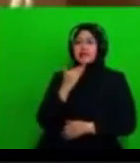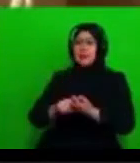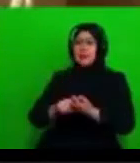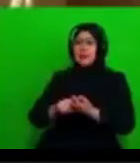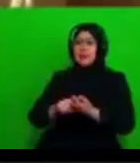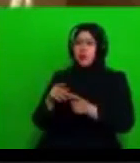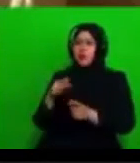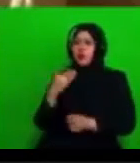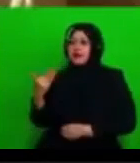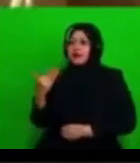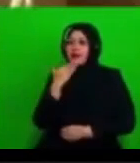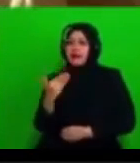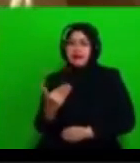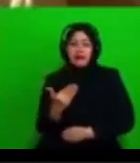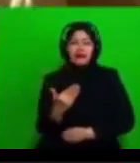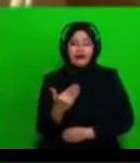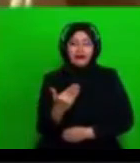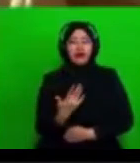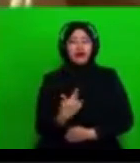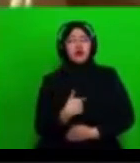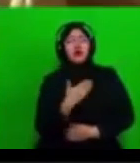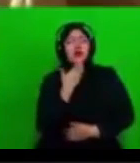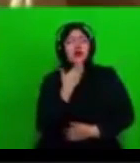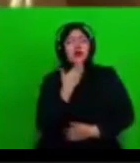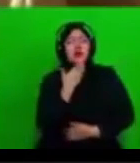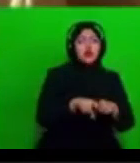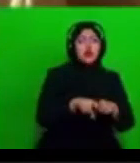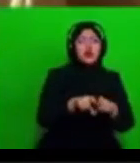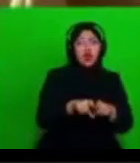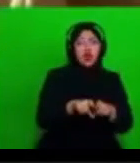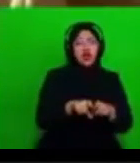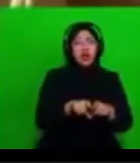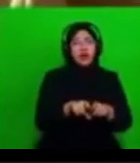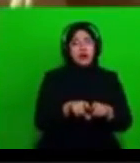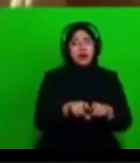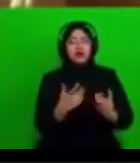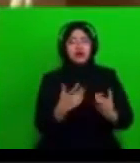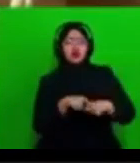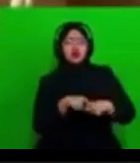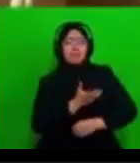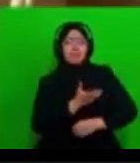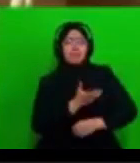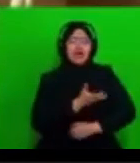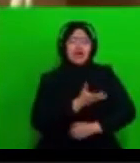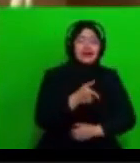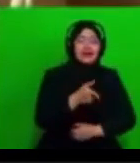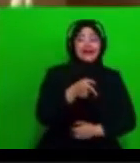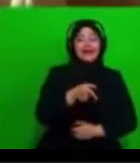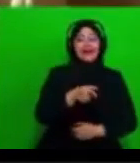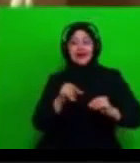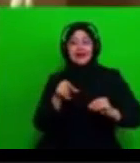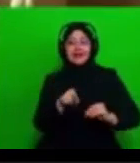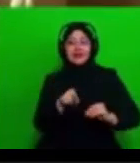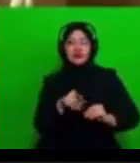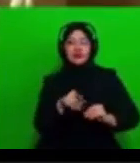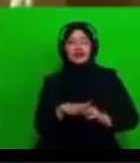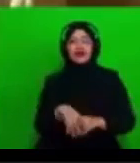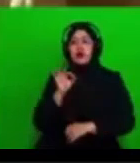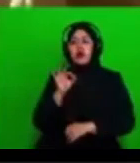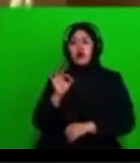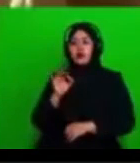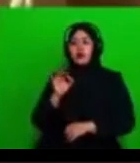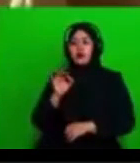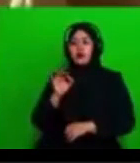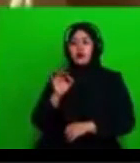itu untuk yang relevan dengan passion anak, tapi bekerja di profesi yang anak itu ternyata pingin. Orang tua bisa